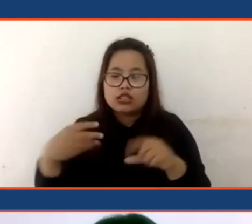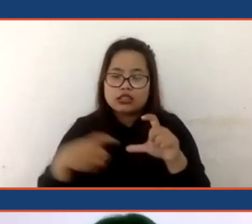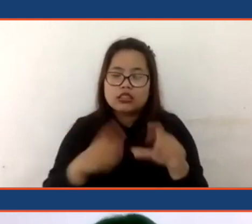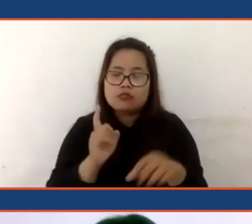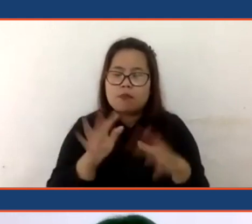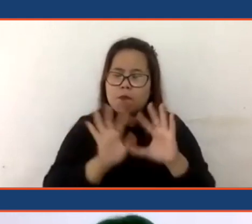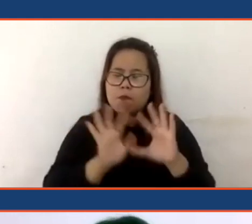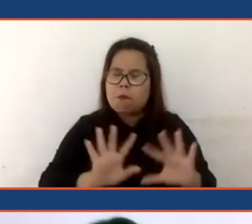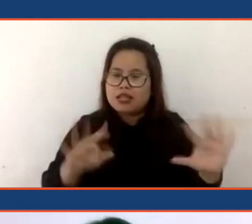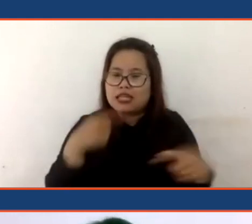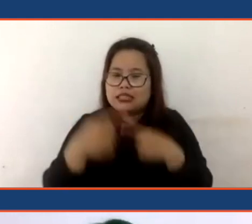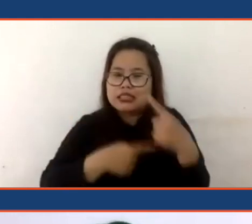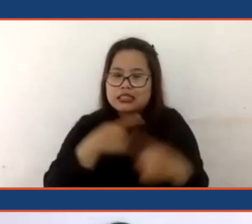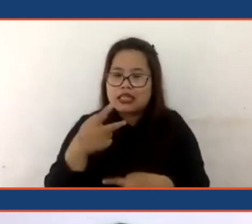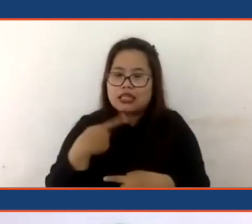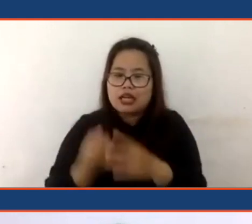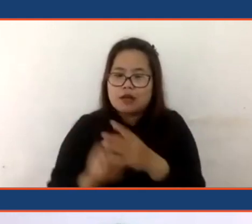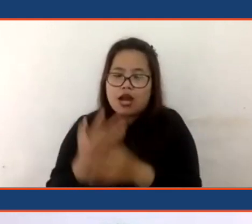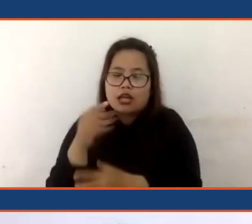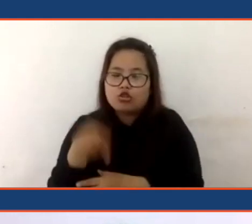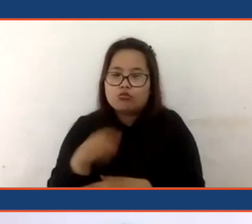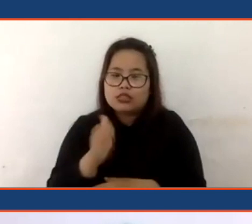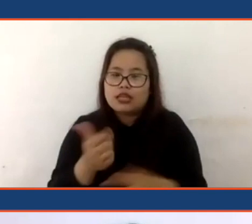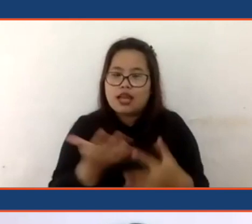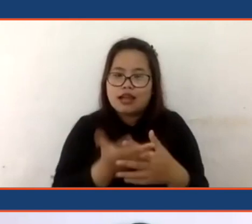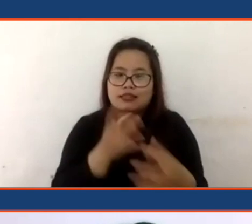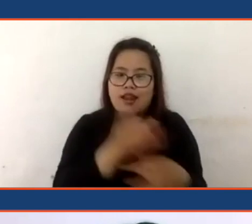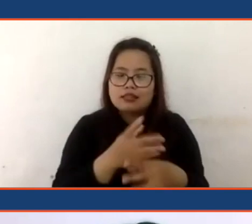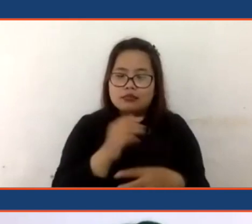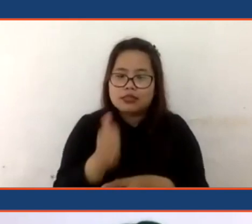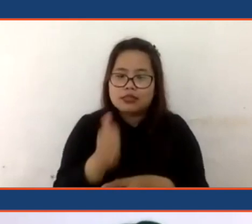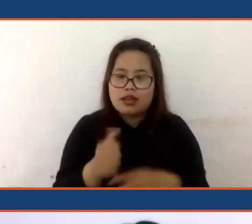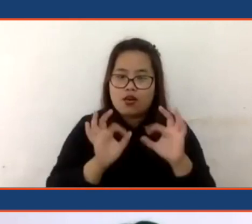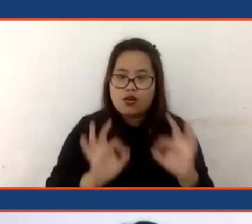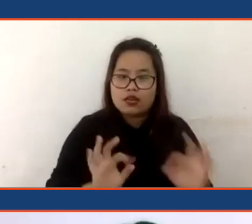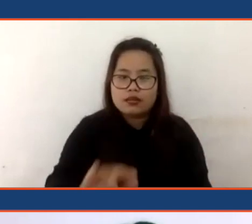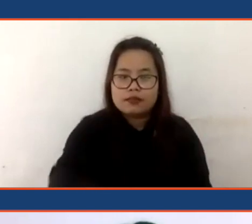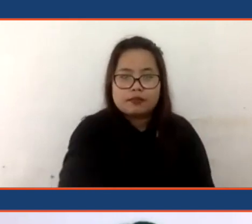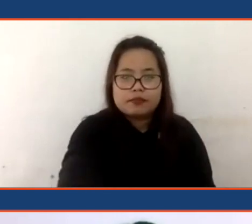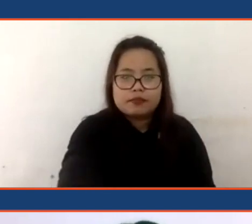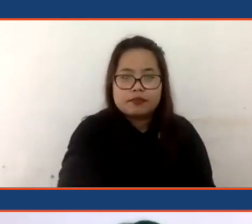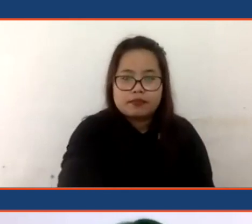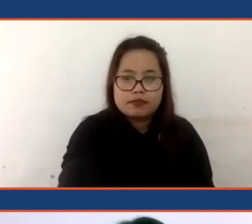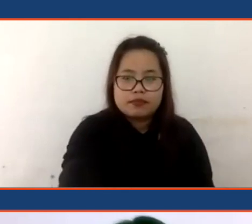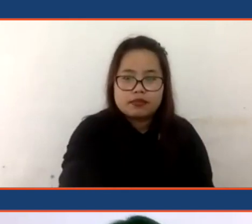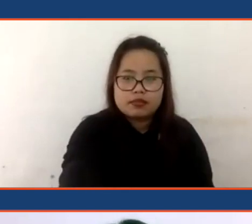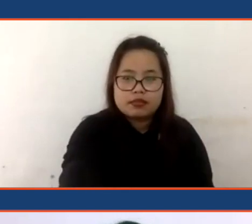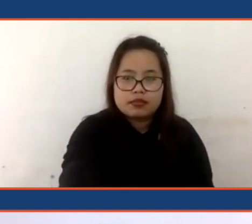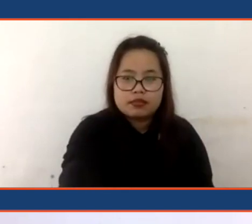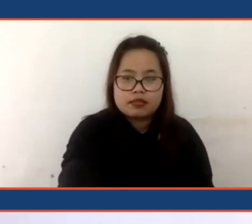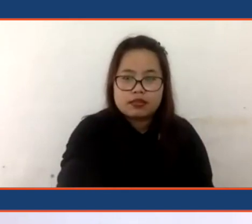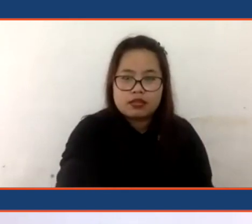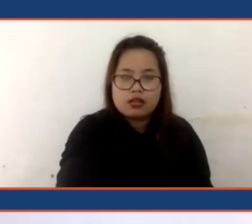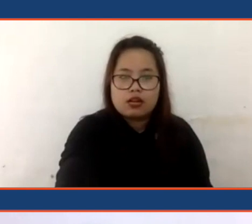yang bisa diakses secara gratis hai oke Om ya Saya komplikasi